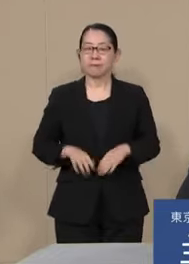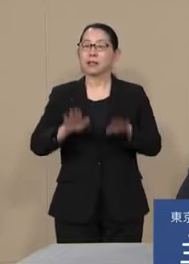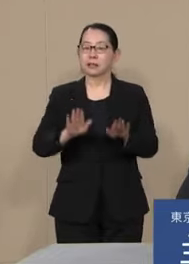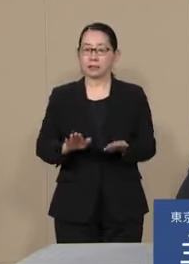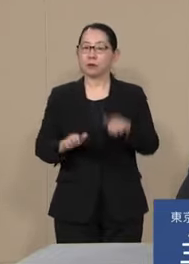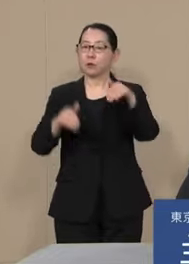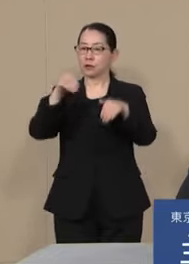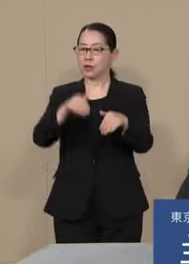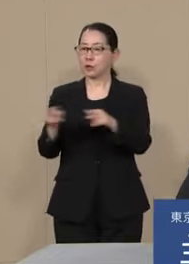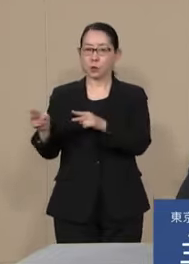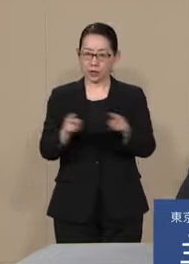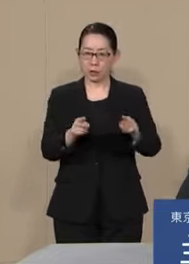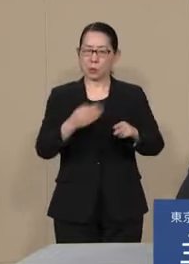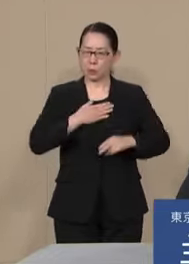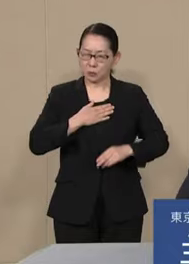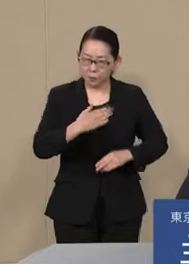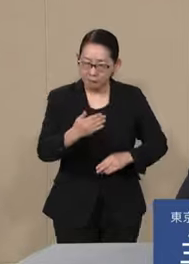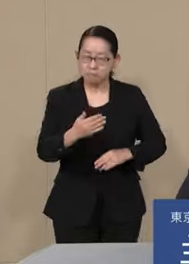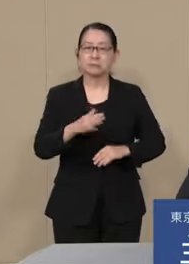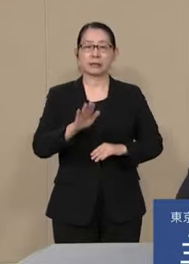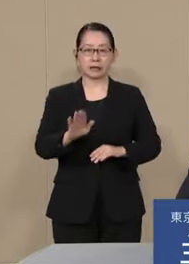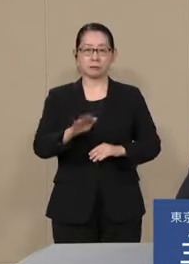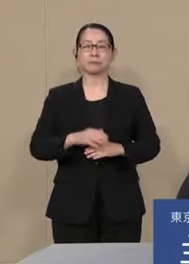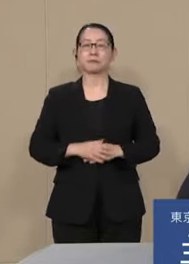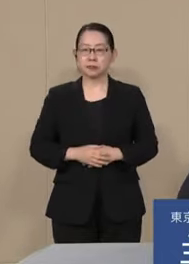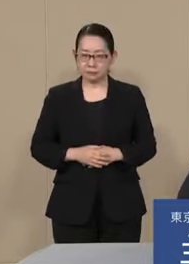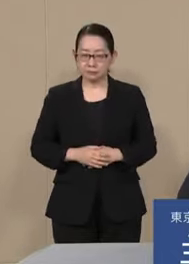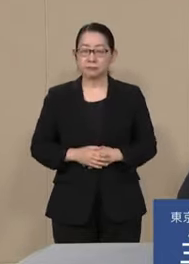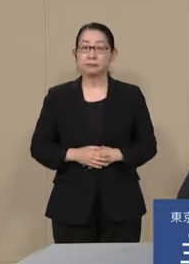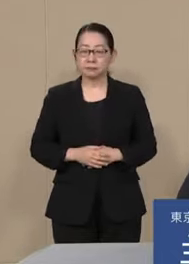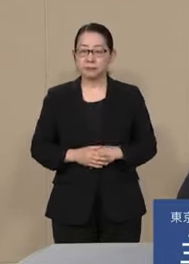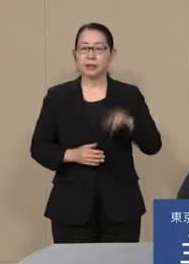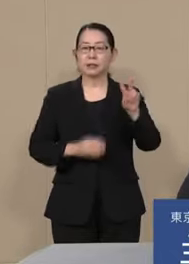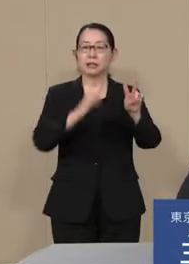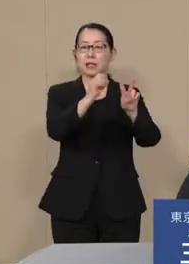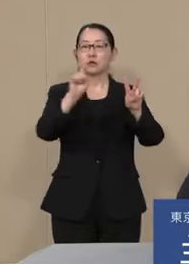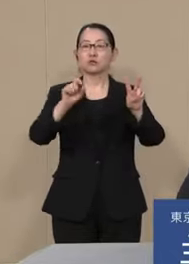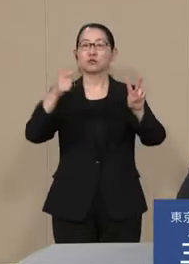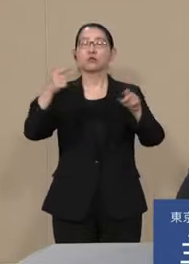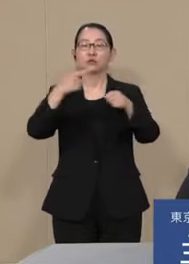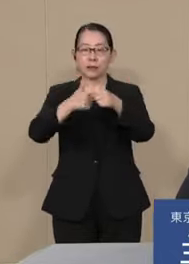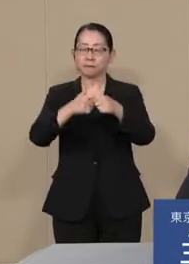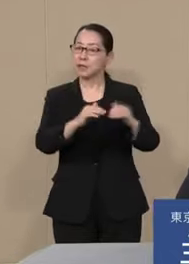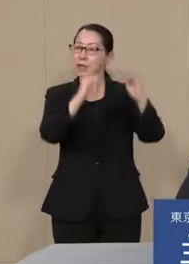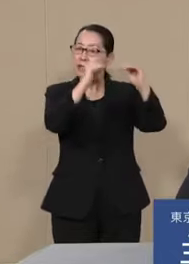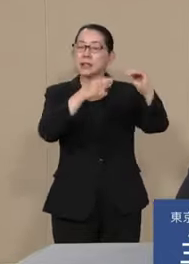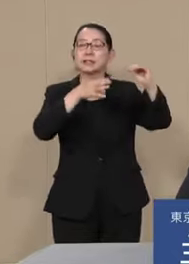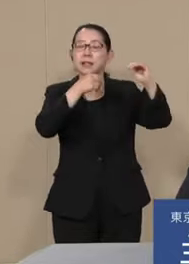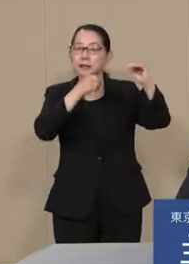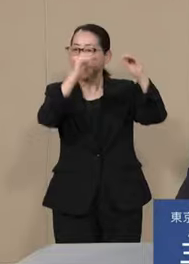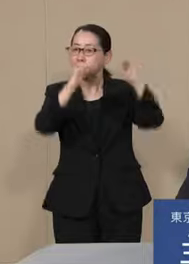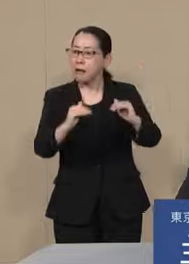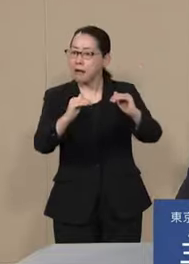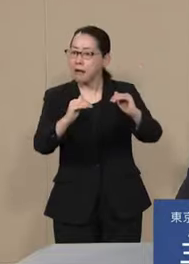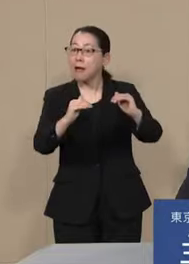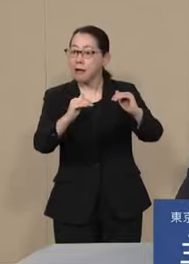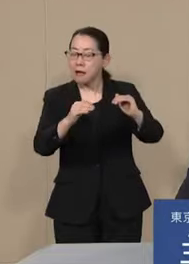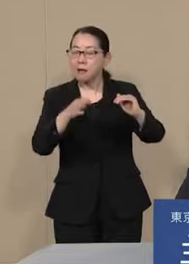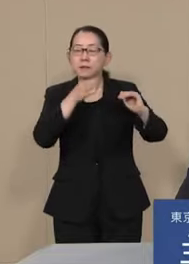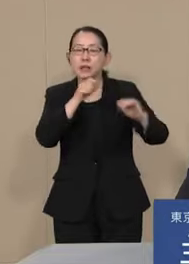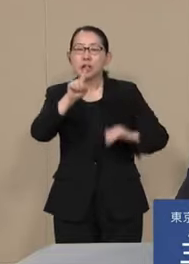の選挙制度に対する不満がありますまず2016年に成人年齢の引き下げで18